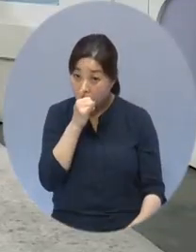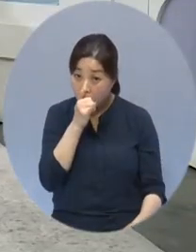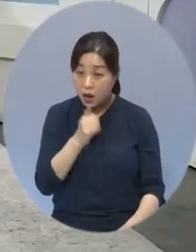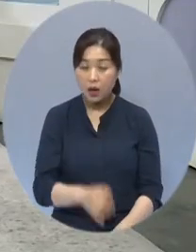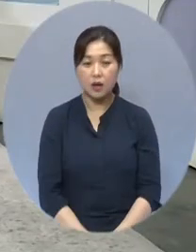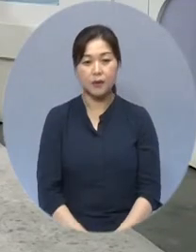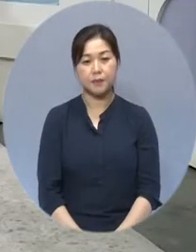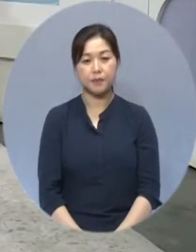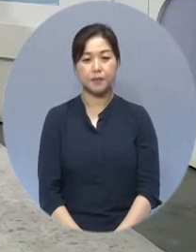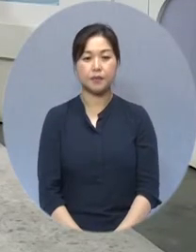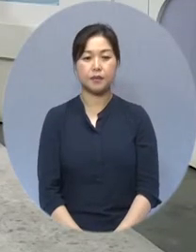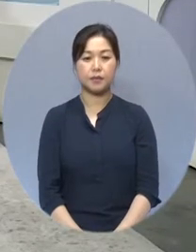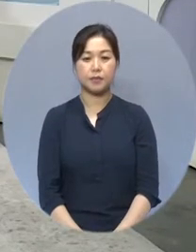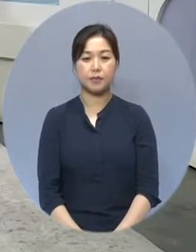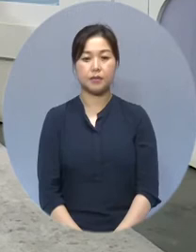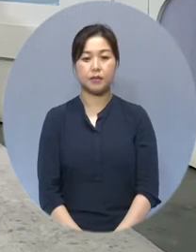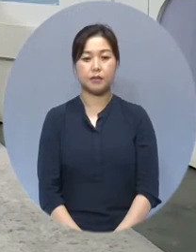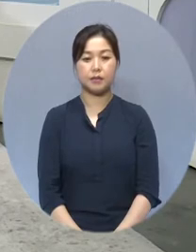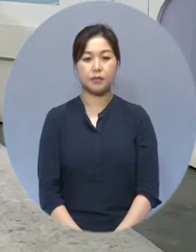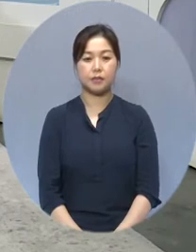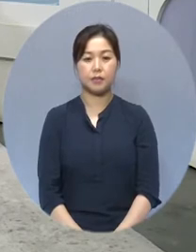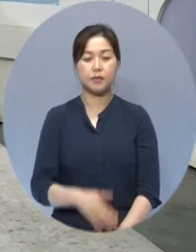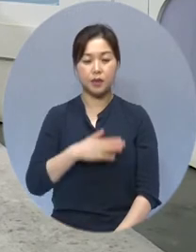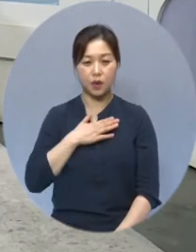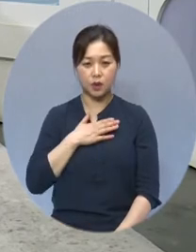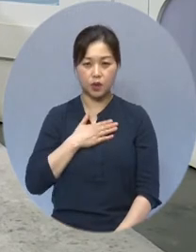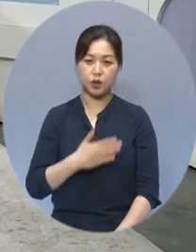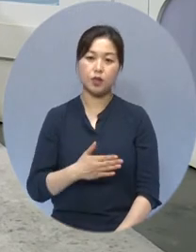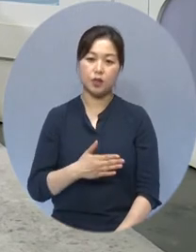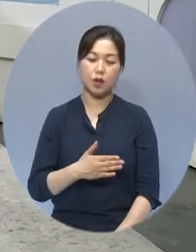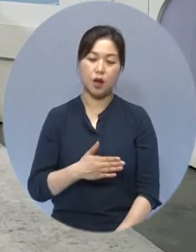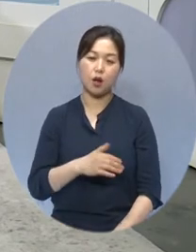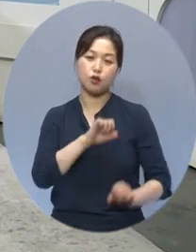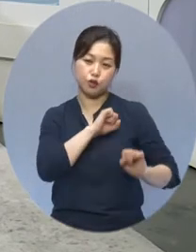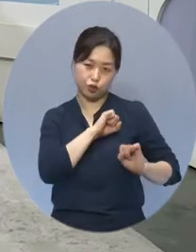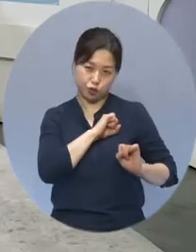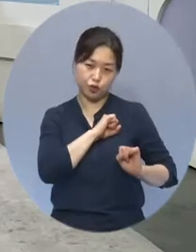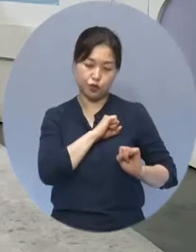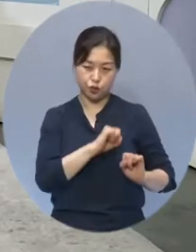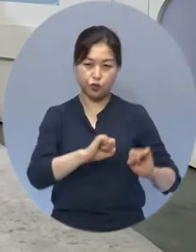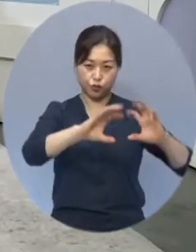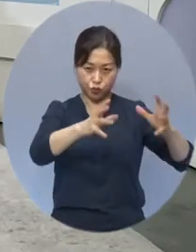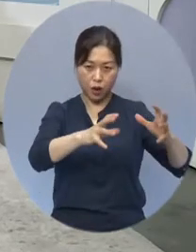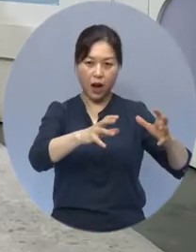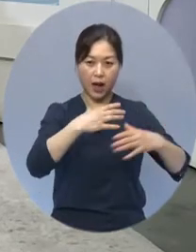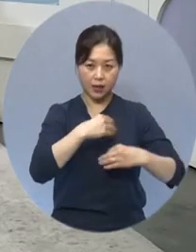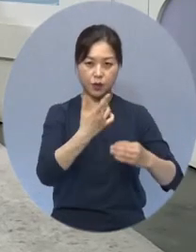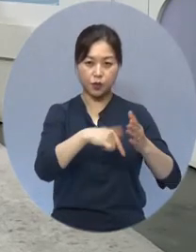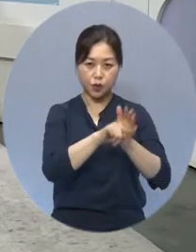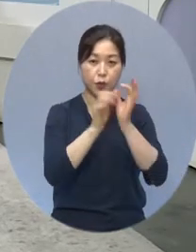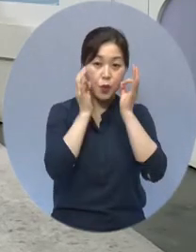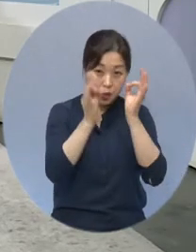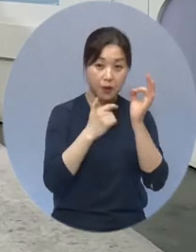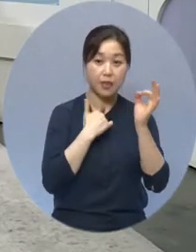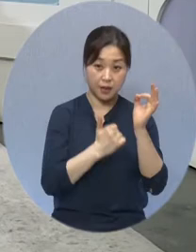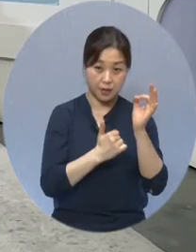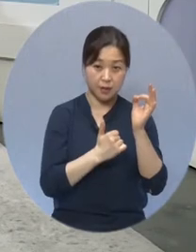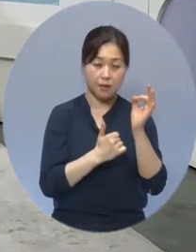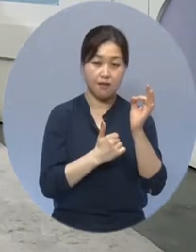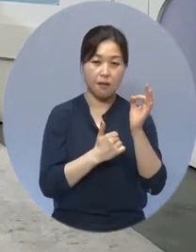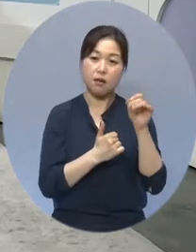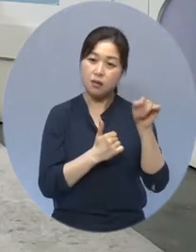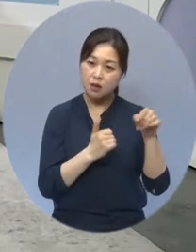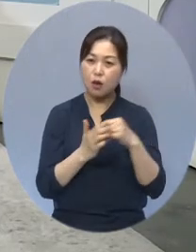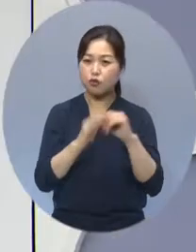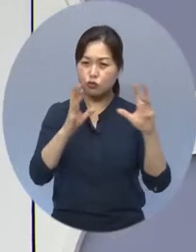사실은 정말 이제 저는 국가안보를 했던 사람의 한 사람으로서 그렇죠. 이 국가안보에도 엄청난 영향을 미칩니다.